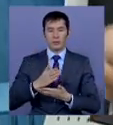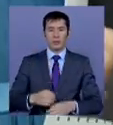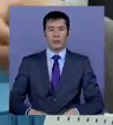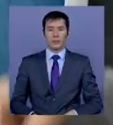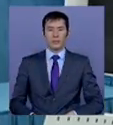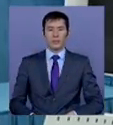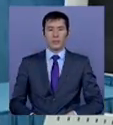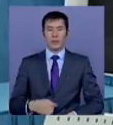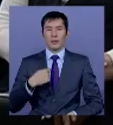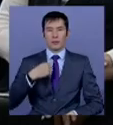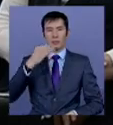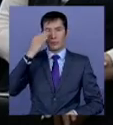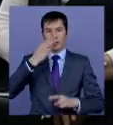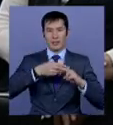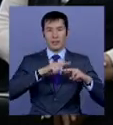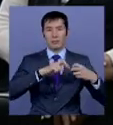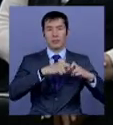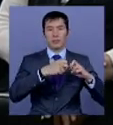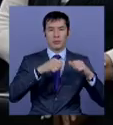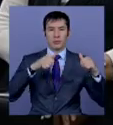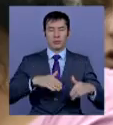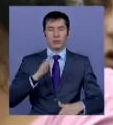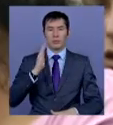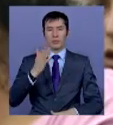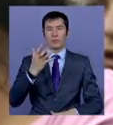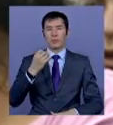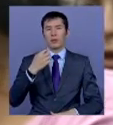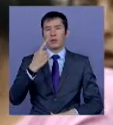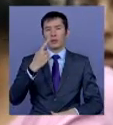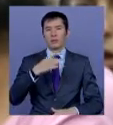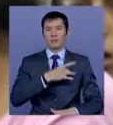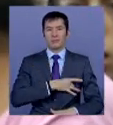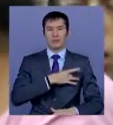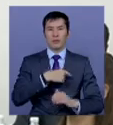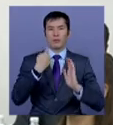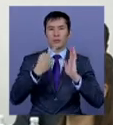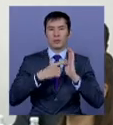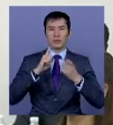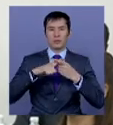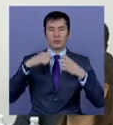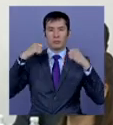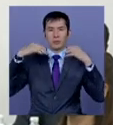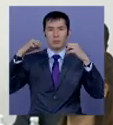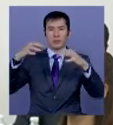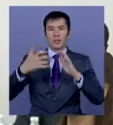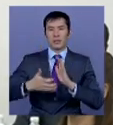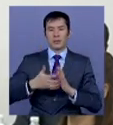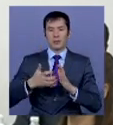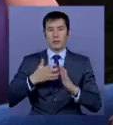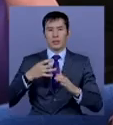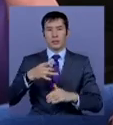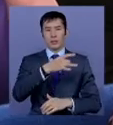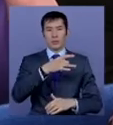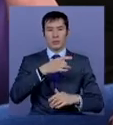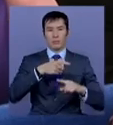септігін тигізеді деп ойлаймын. Одан өзге, халықтың көкейіндегі тағы бір сауал жарықтандыру. Бүгінде аудандағы көшелердің тең жартысында әлі де